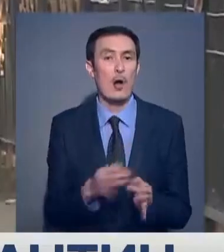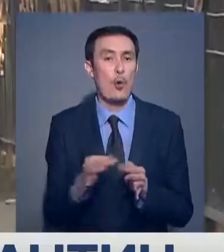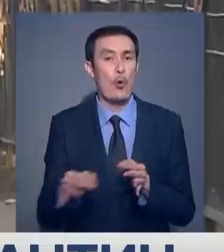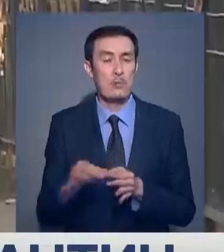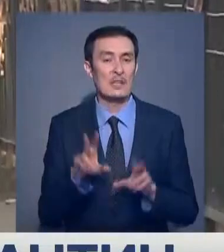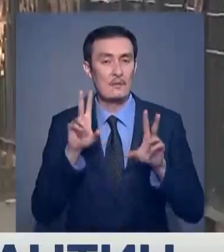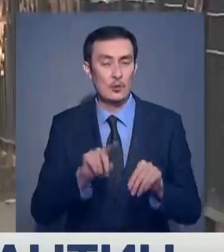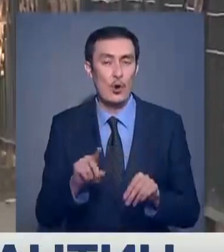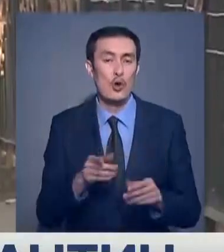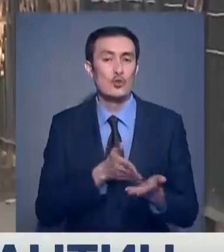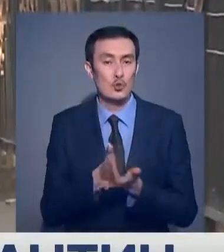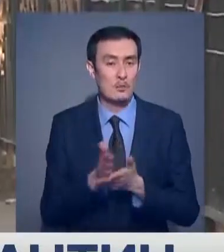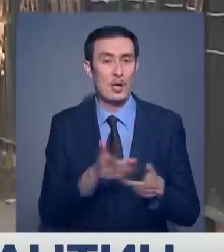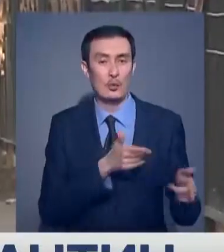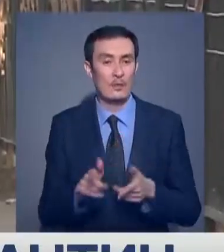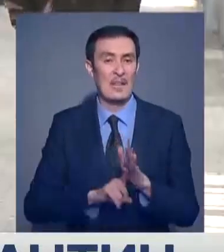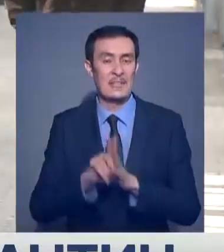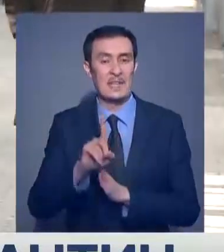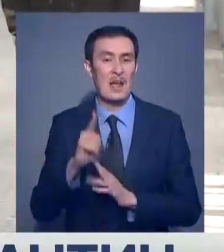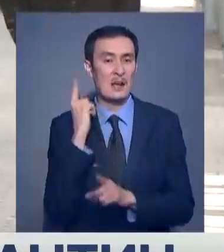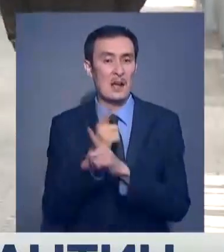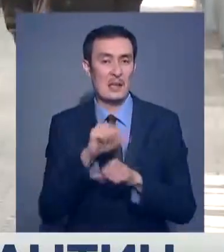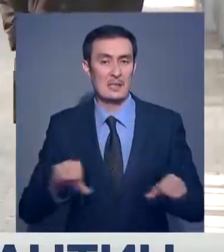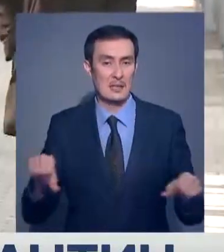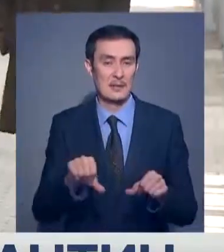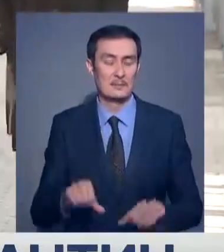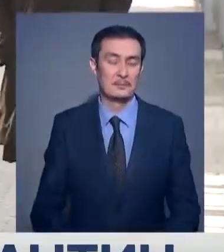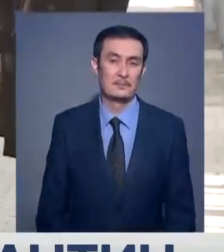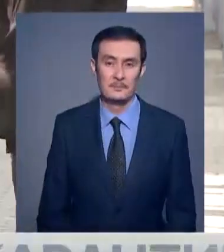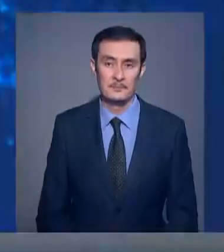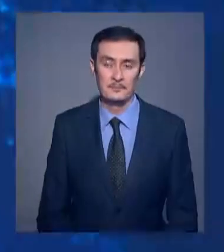что все службы уже готовы для введения карантина.